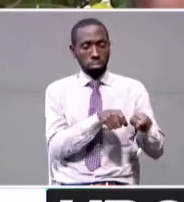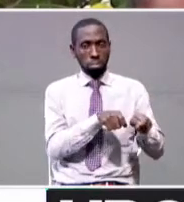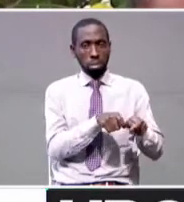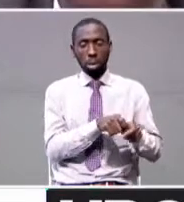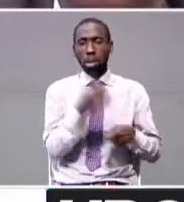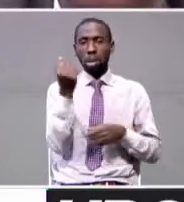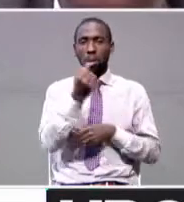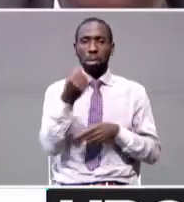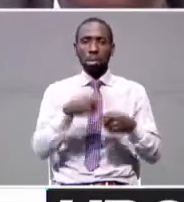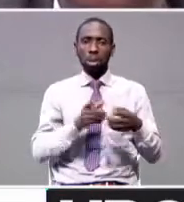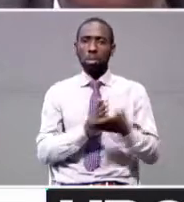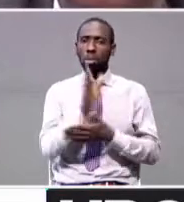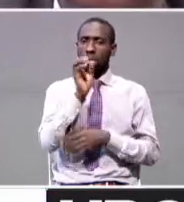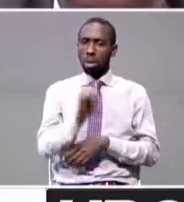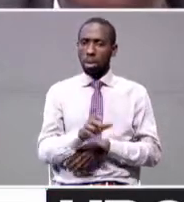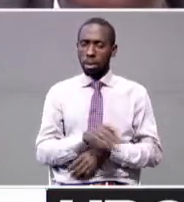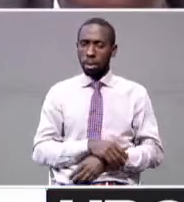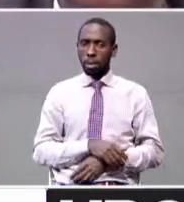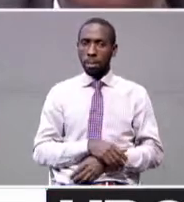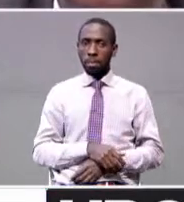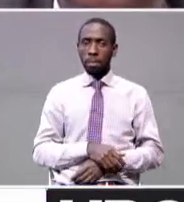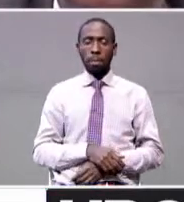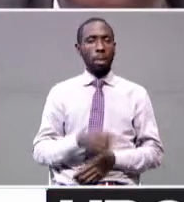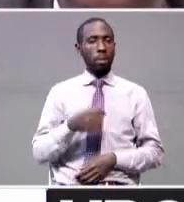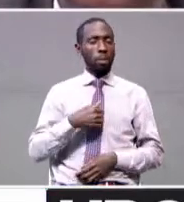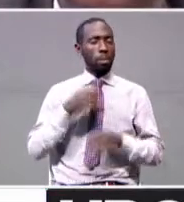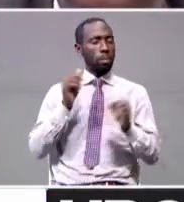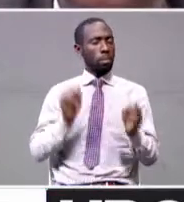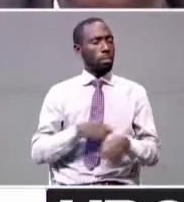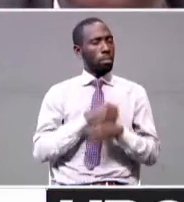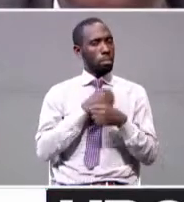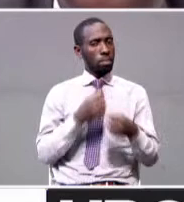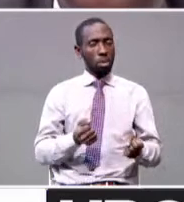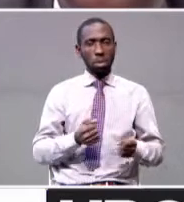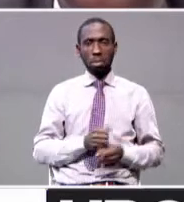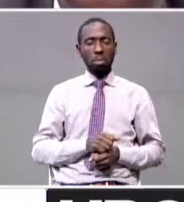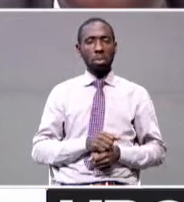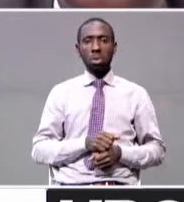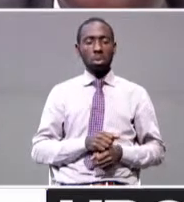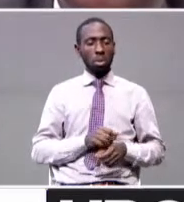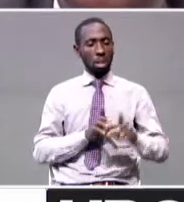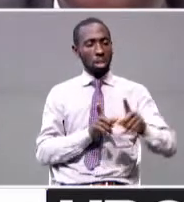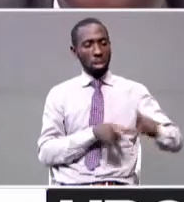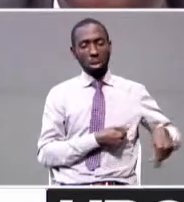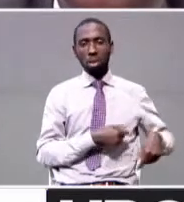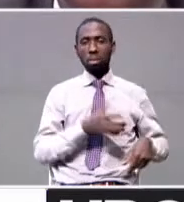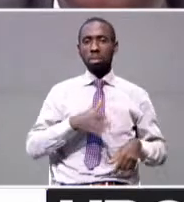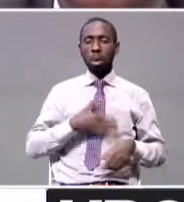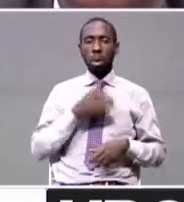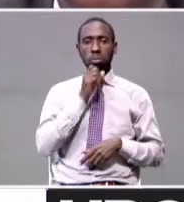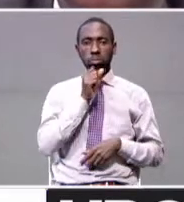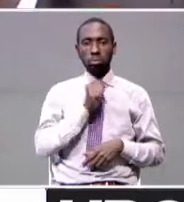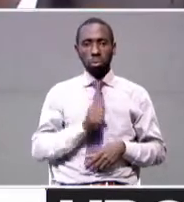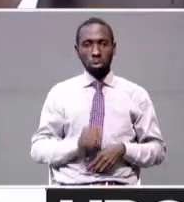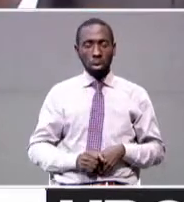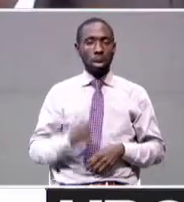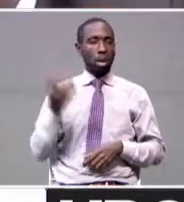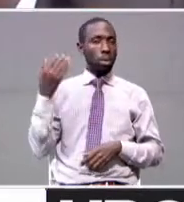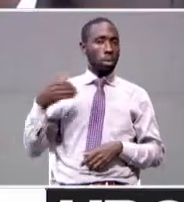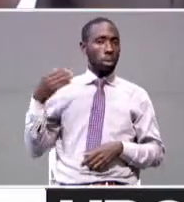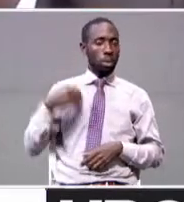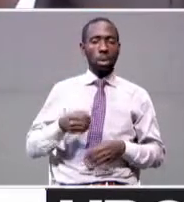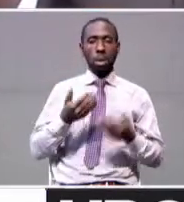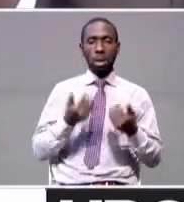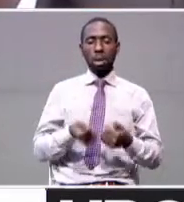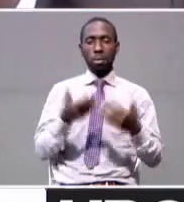Party ekitali kituufu. Bano balayidde obutawemukira bajjajjaabwe abaasooka mu kibiina kino okukireka kifetto ggengaentunga eyiika bwe batyo